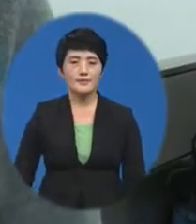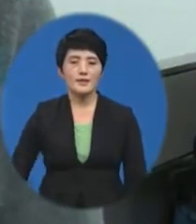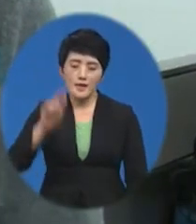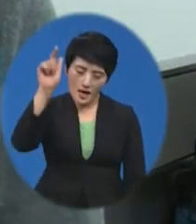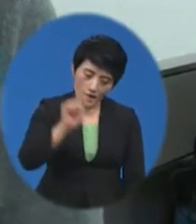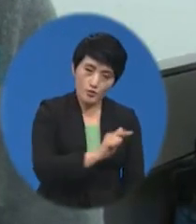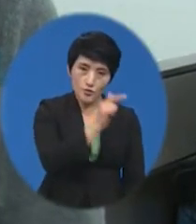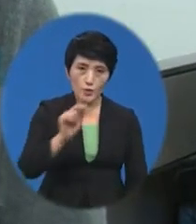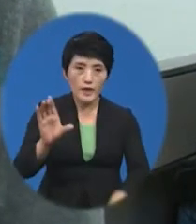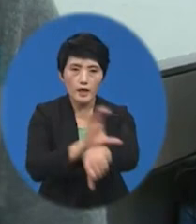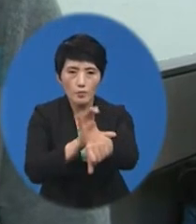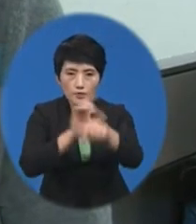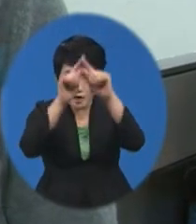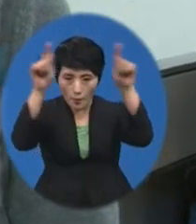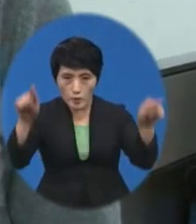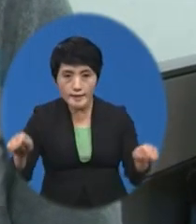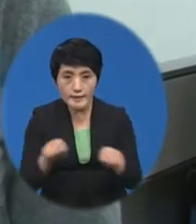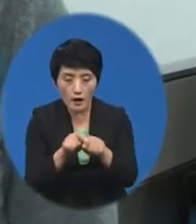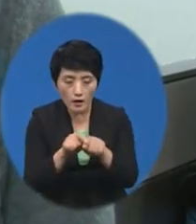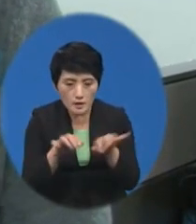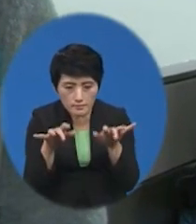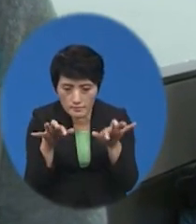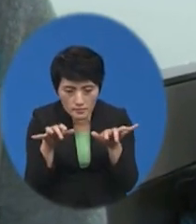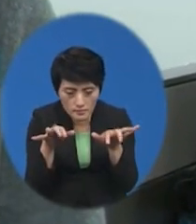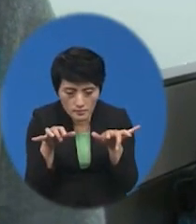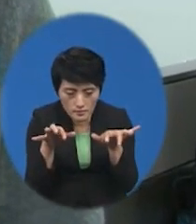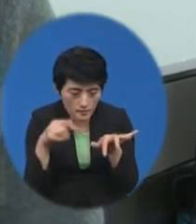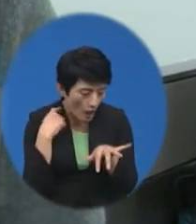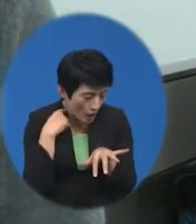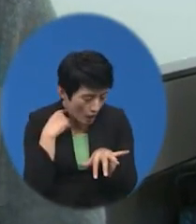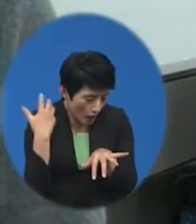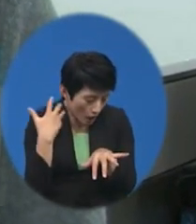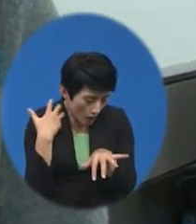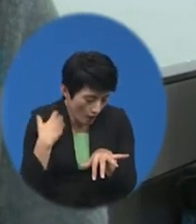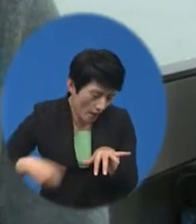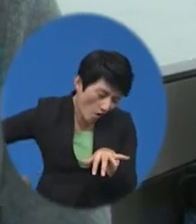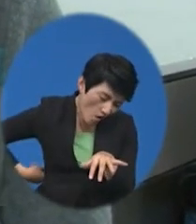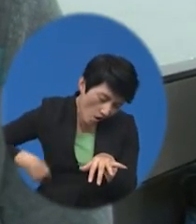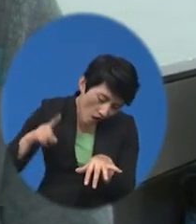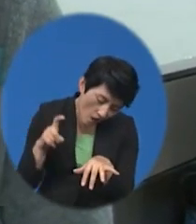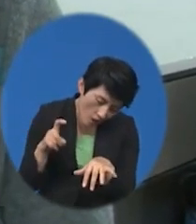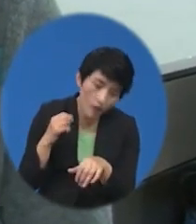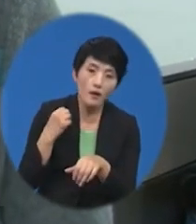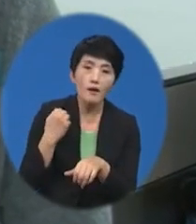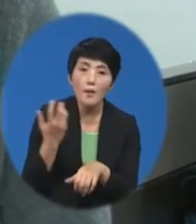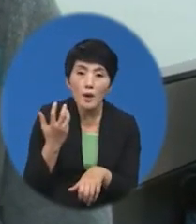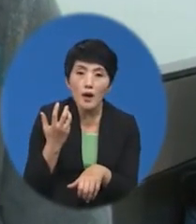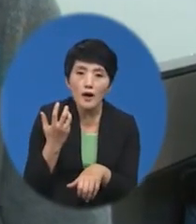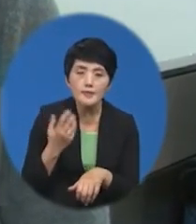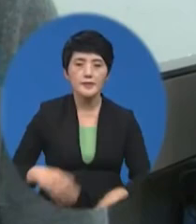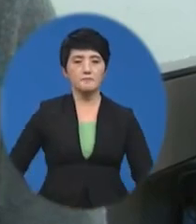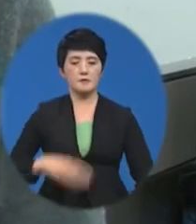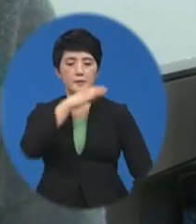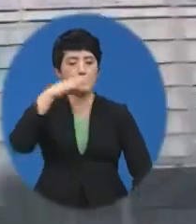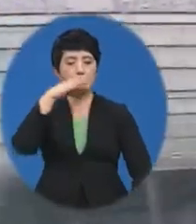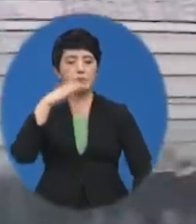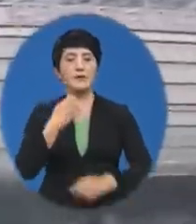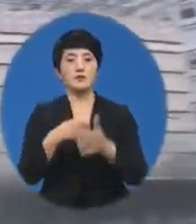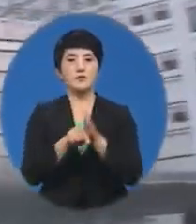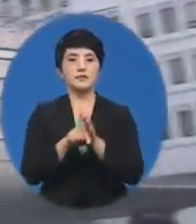종일 컴퓨터 모니터를 보기 때문에 목과 허리가 많이 아파서 직원들하고 틈틈이 다 같이 하려고 노력하고